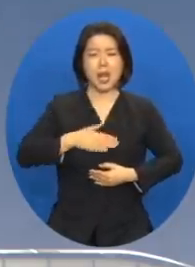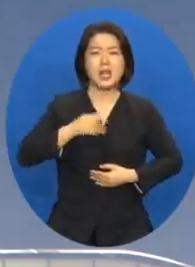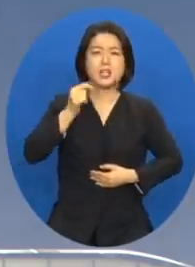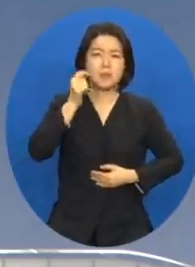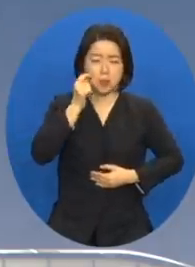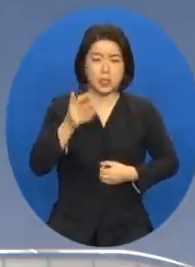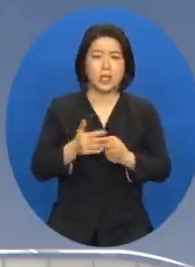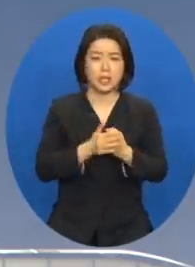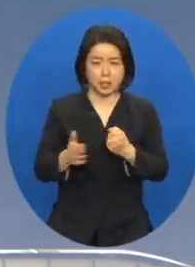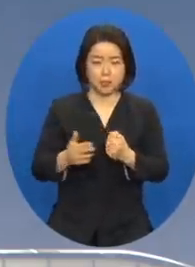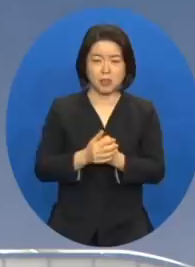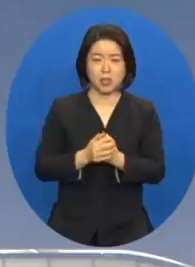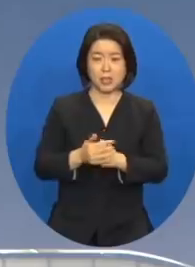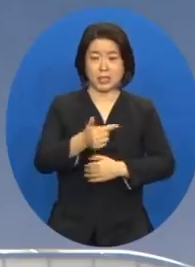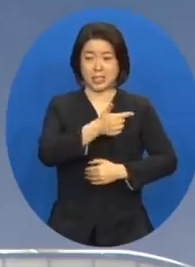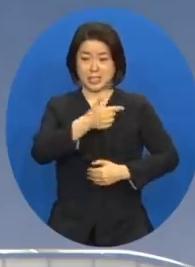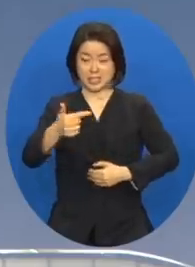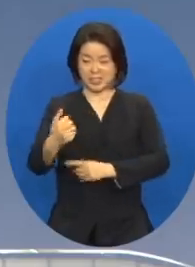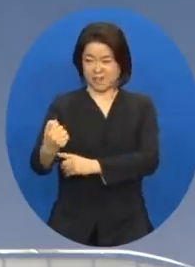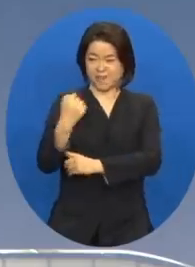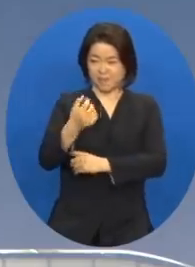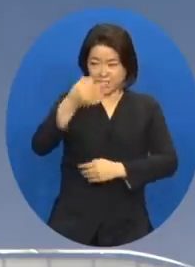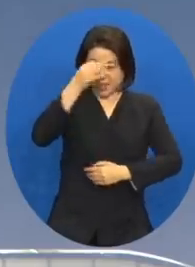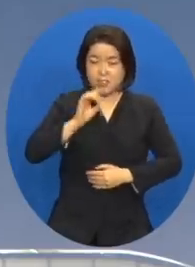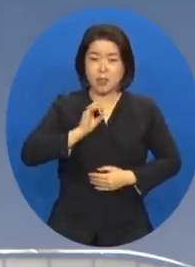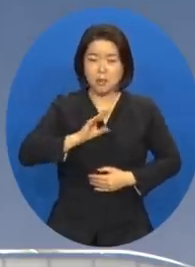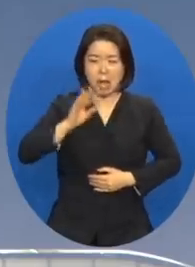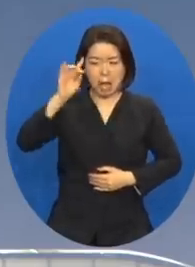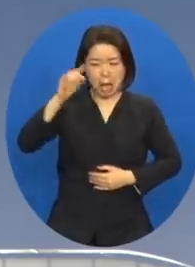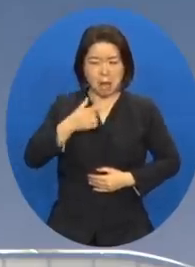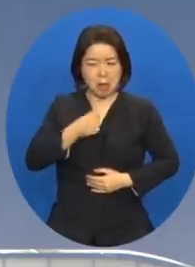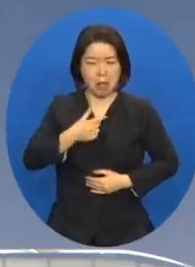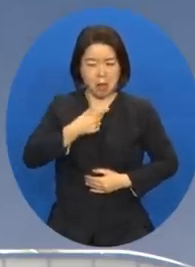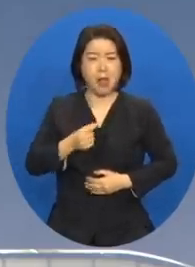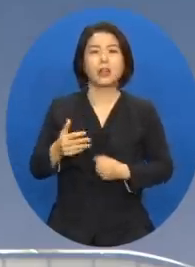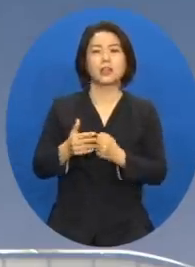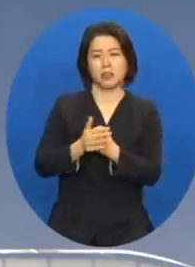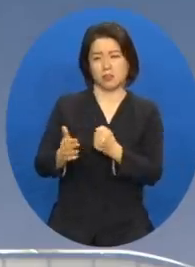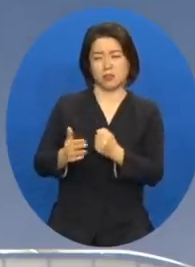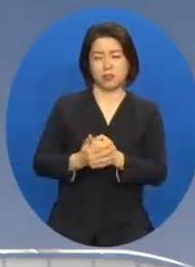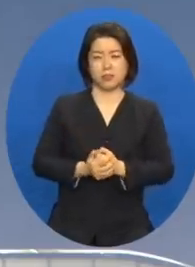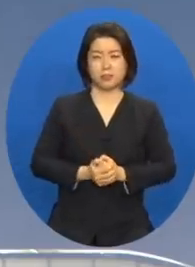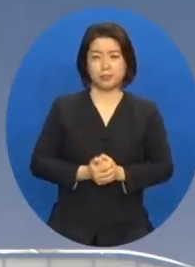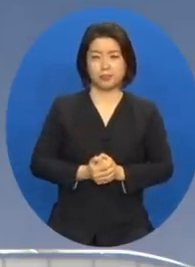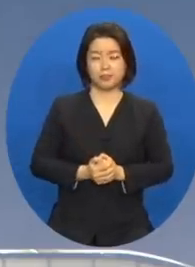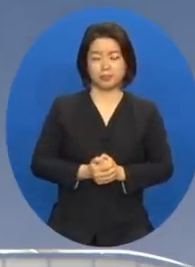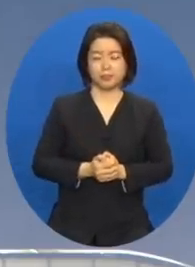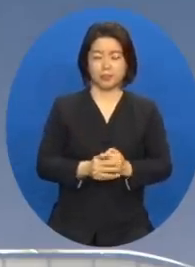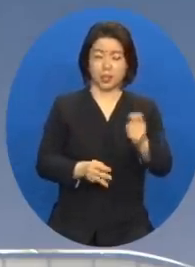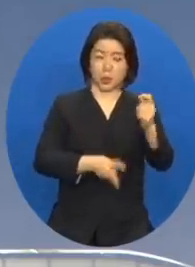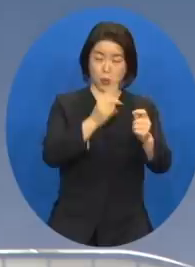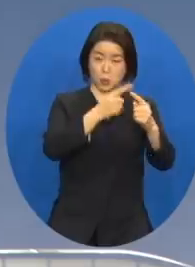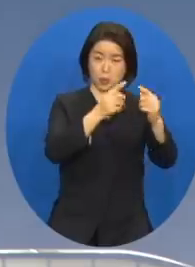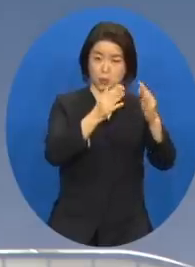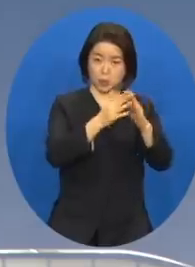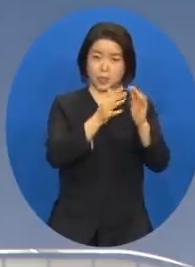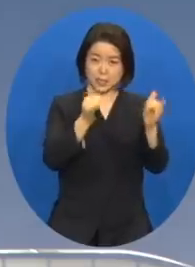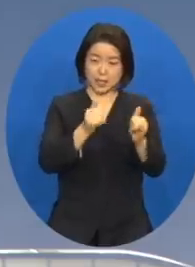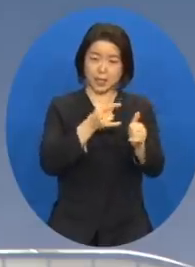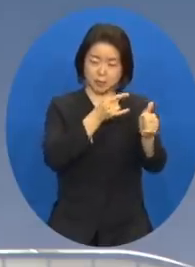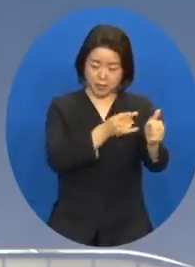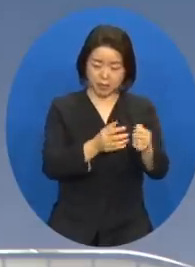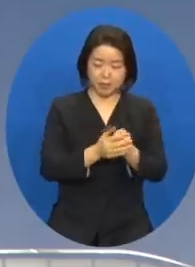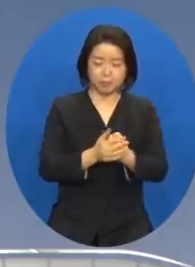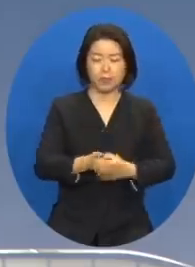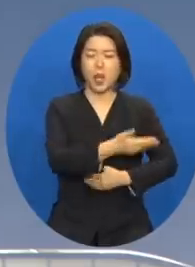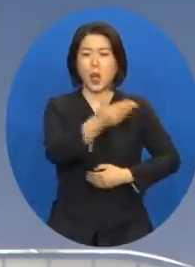큰 능력만 사모했기 때문에 그렇습니다. 그래서 사도 바울이 고린도 교회 교인들에게 여러분이